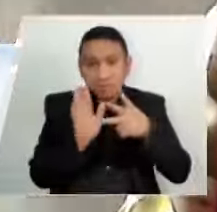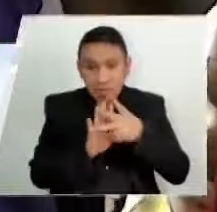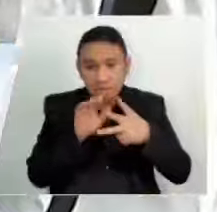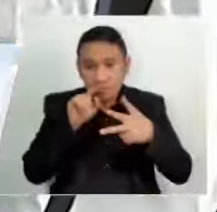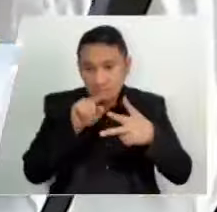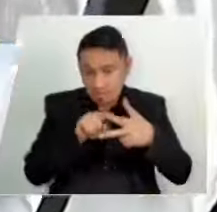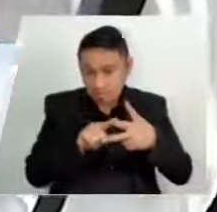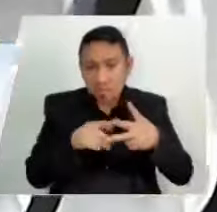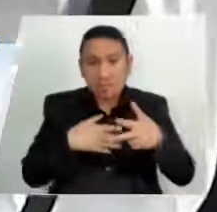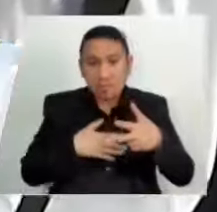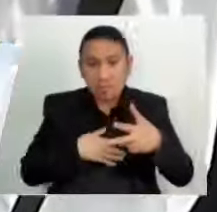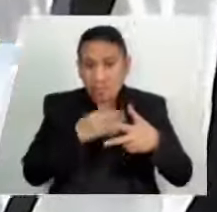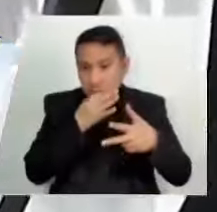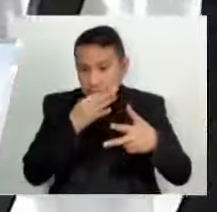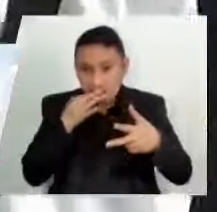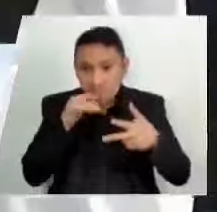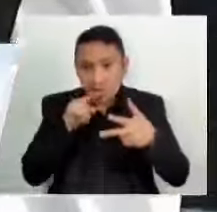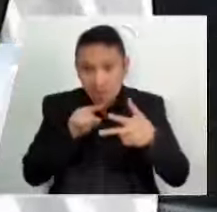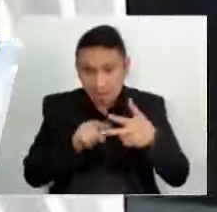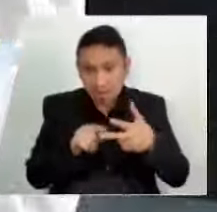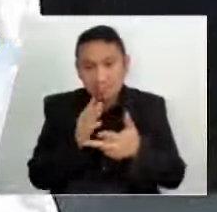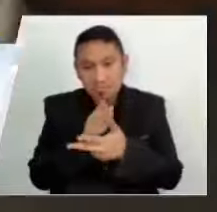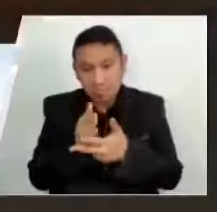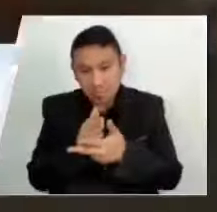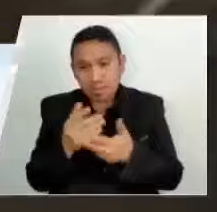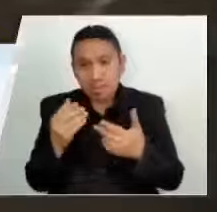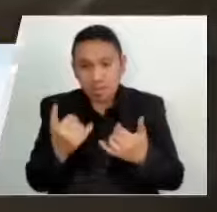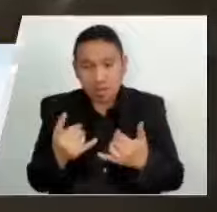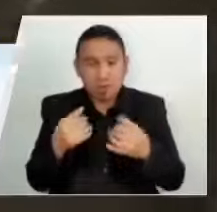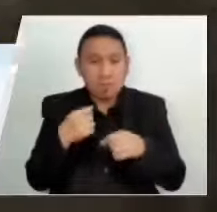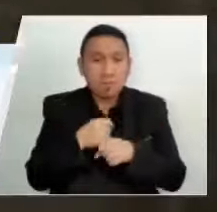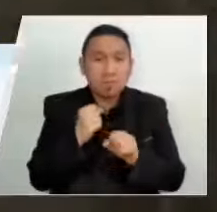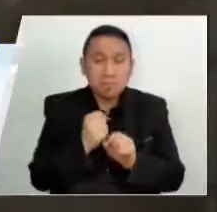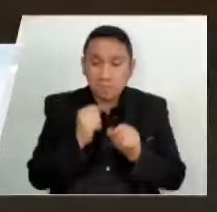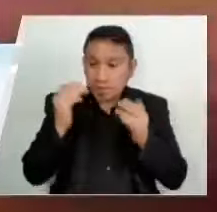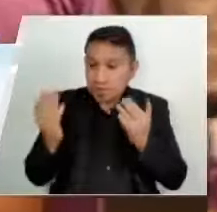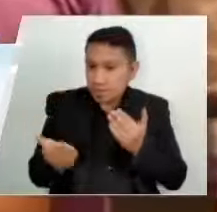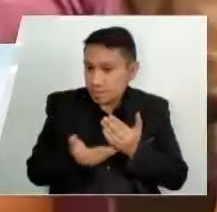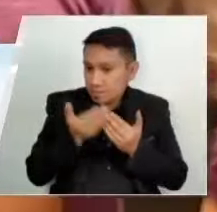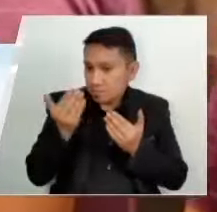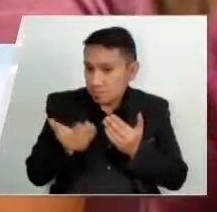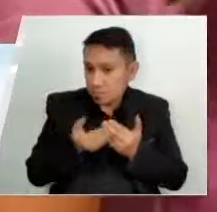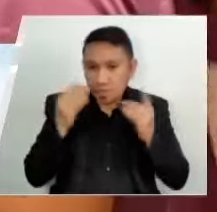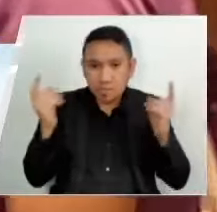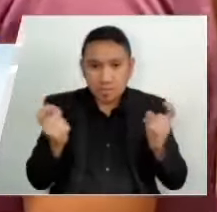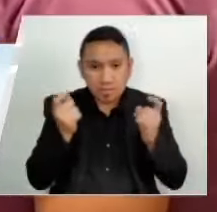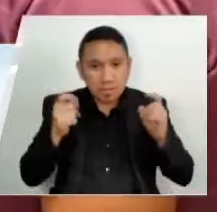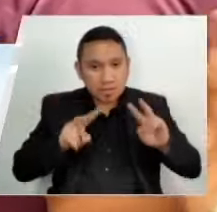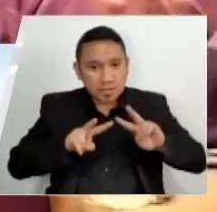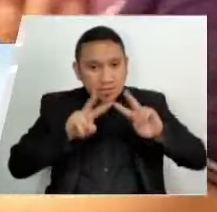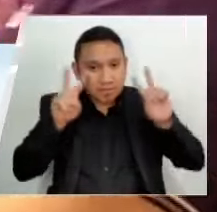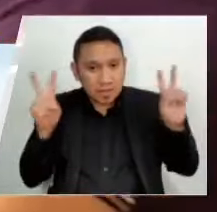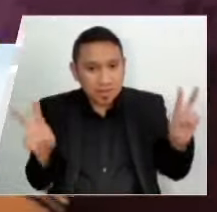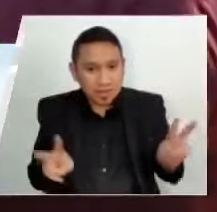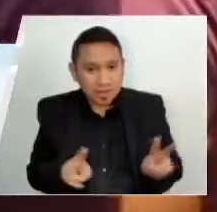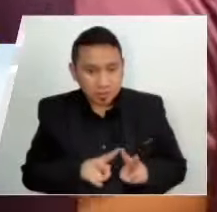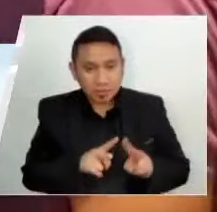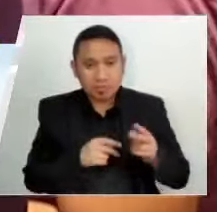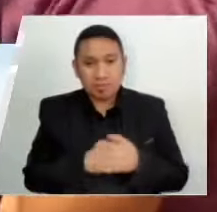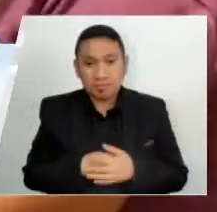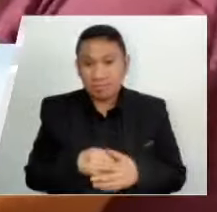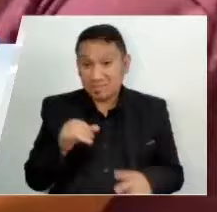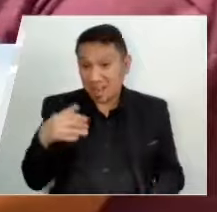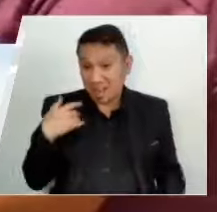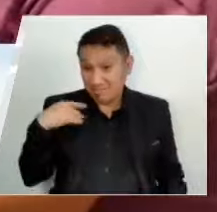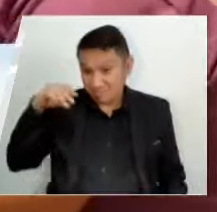magkawanggawa. Kaya mabuti raw na gawing simple ang selebrasyon ngayong Araw ng Mga Puso. Pinapahid ang abo sa noon ng mga Katoliko